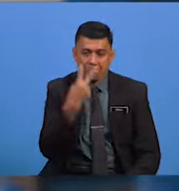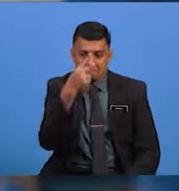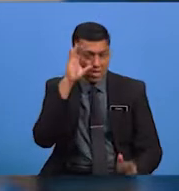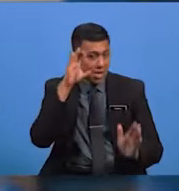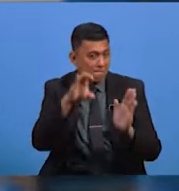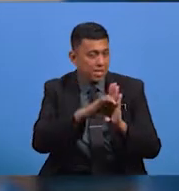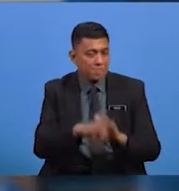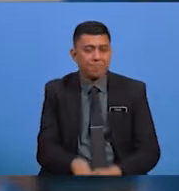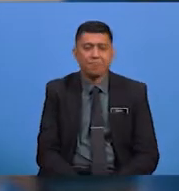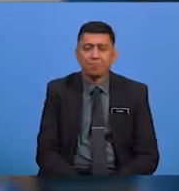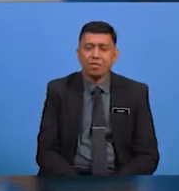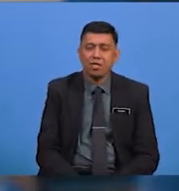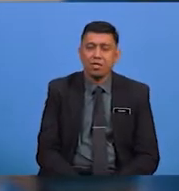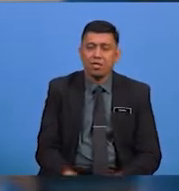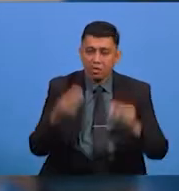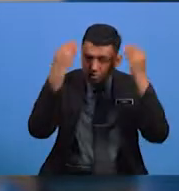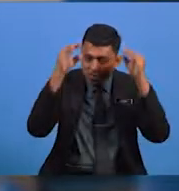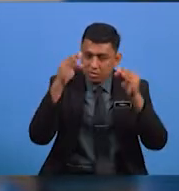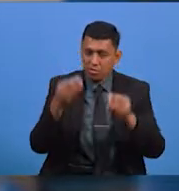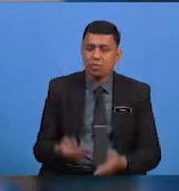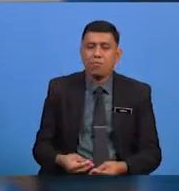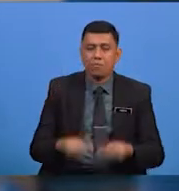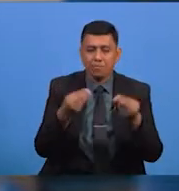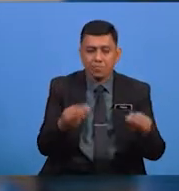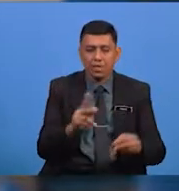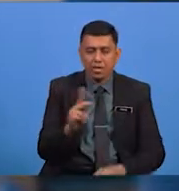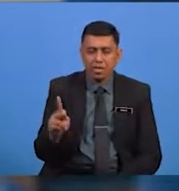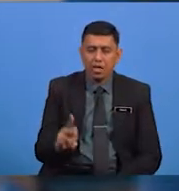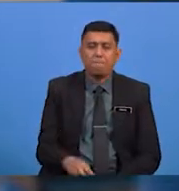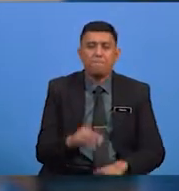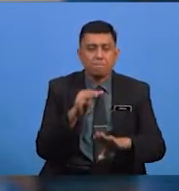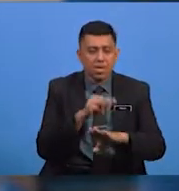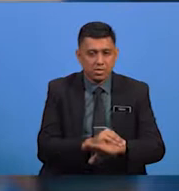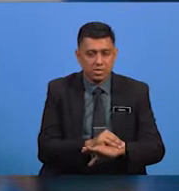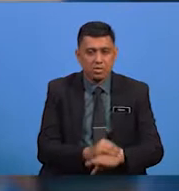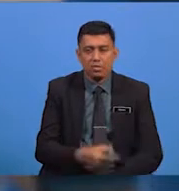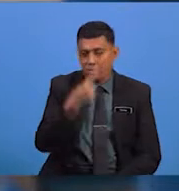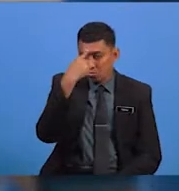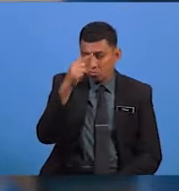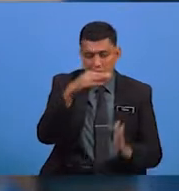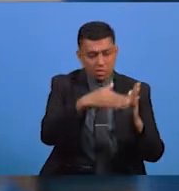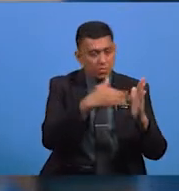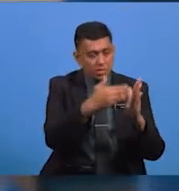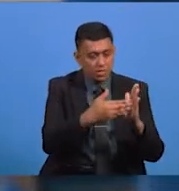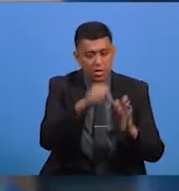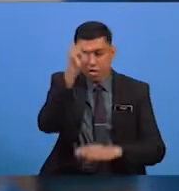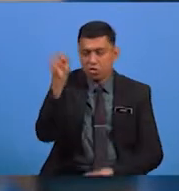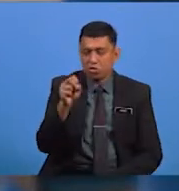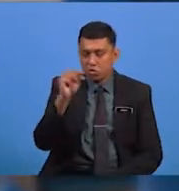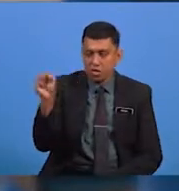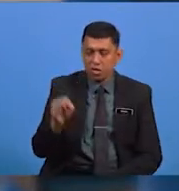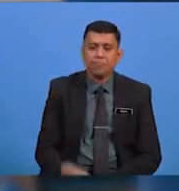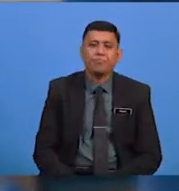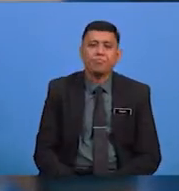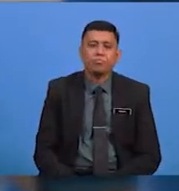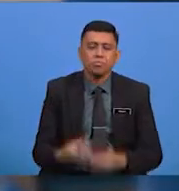paparan. Cikgu berikan murid-murid masa untuk meneliti soalan